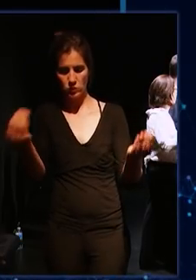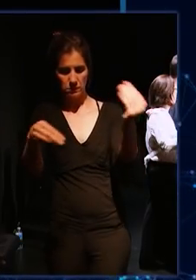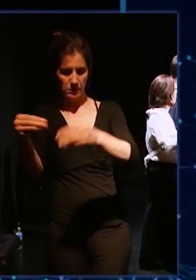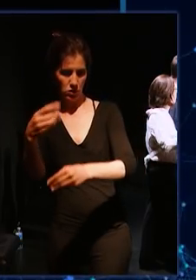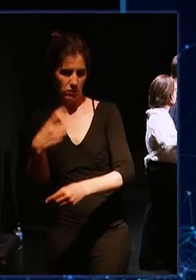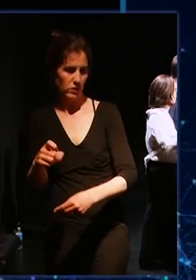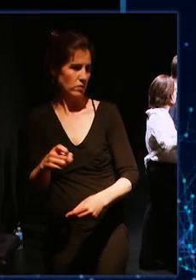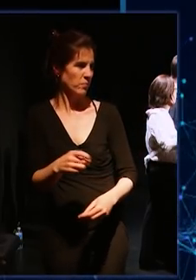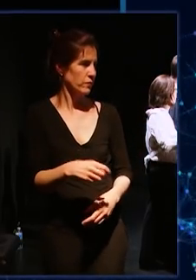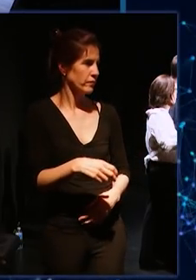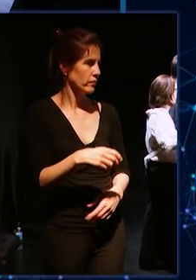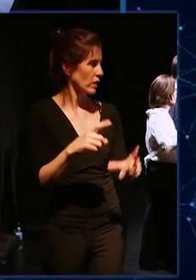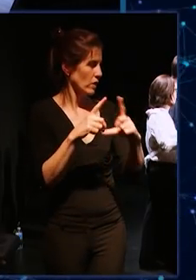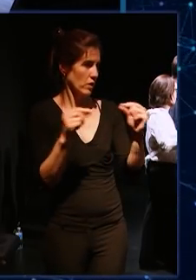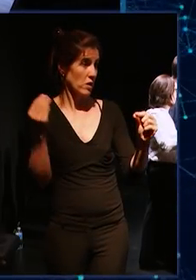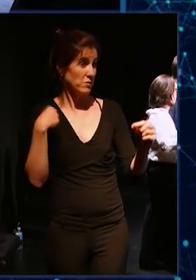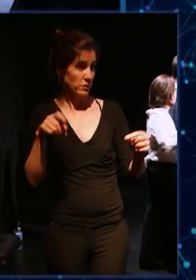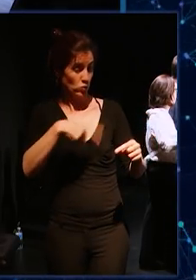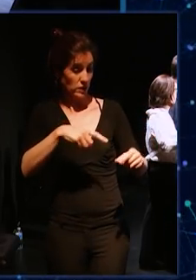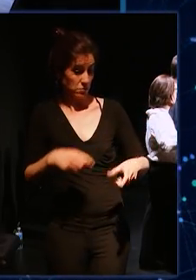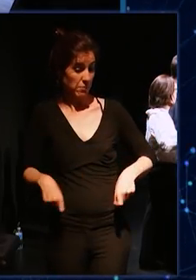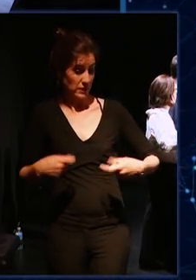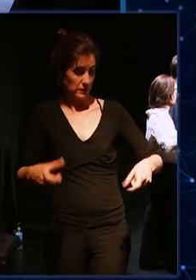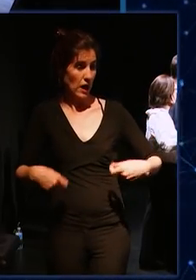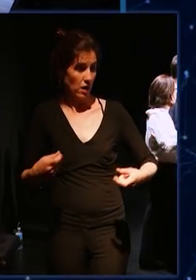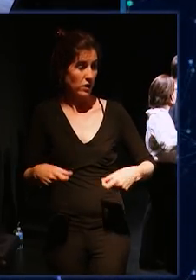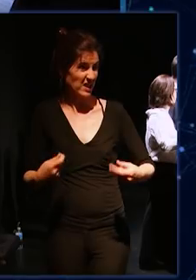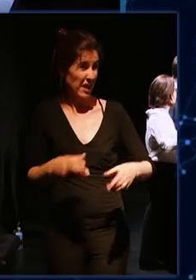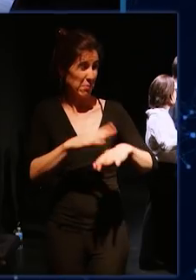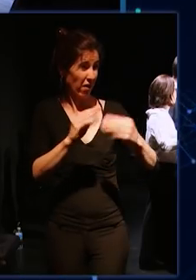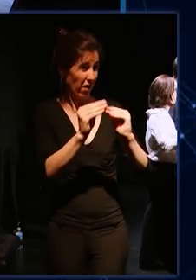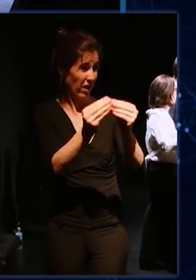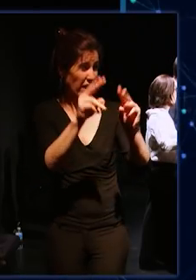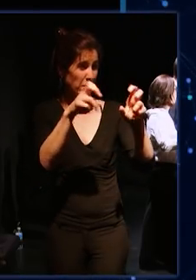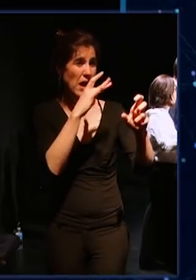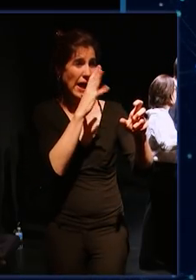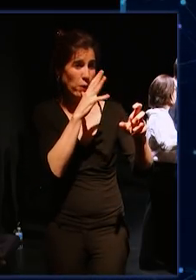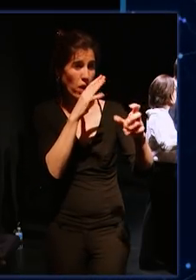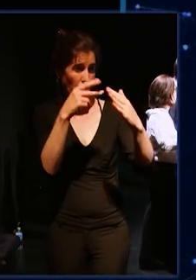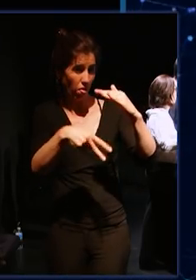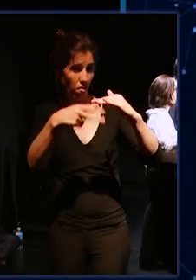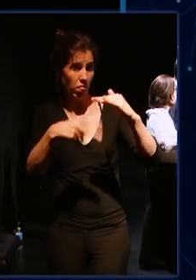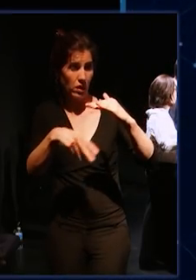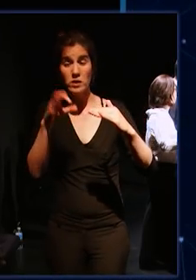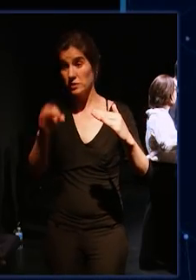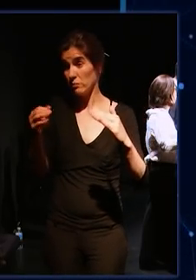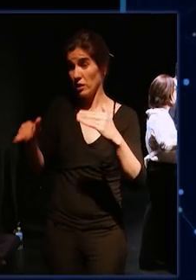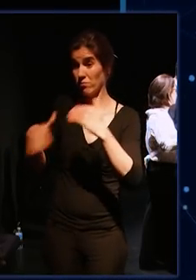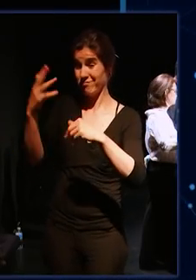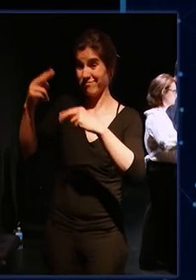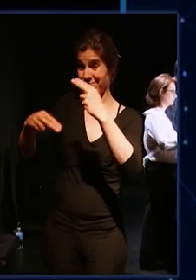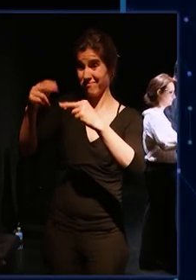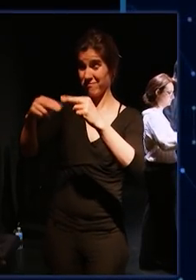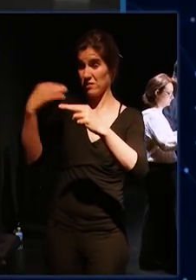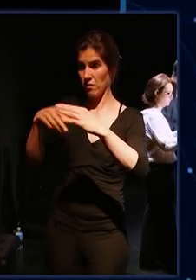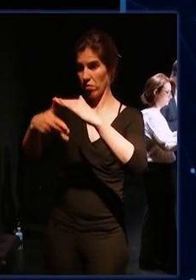ens els vam gastar nosaltres per això en el primer any. Ja, però l'aigua es perdia també des del minut zero de la inauguració de la piscina. Torn de paraula per l'Álvaro